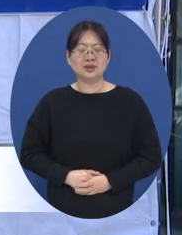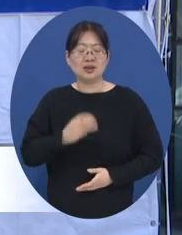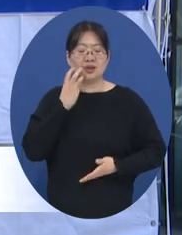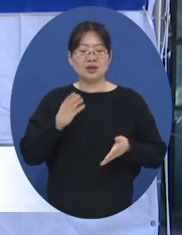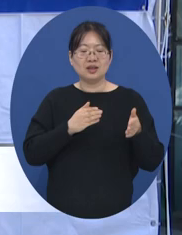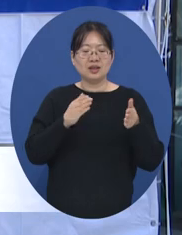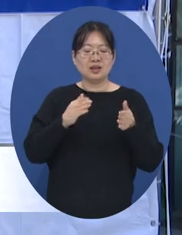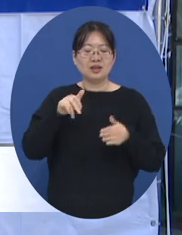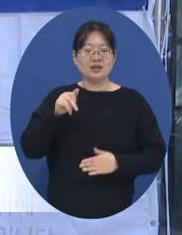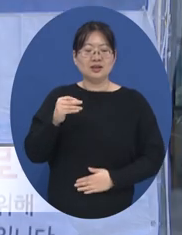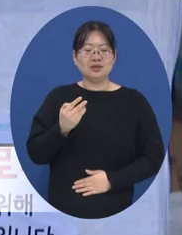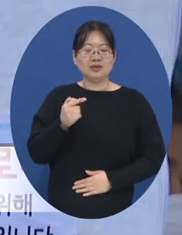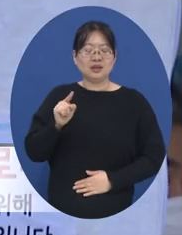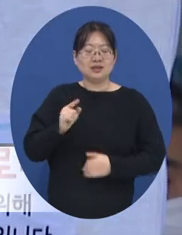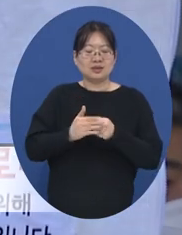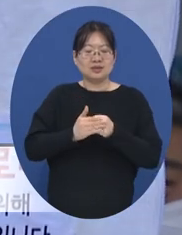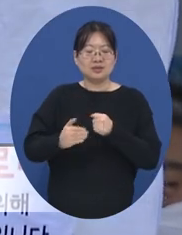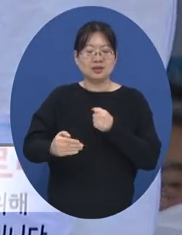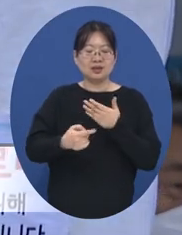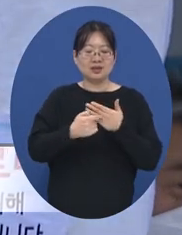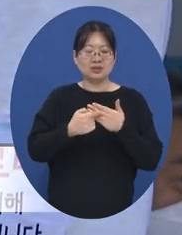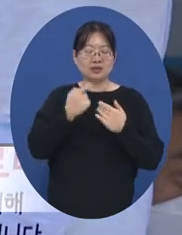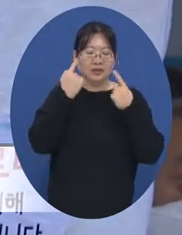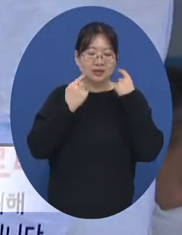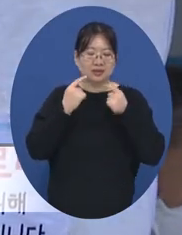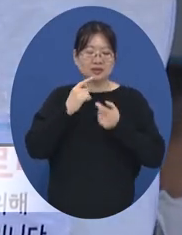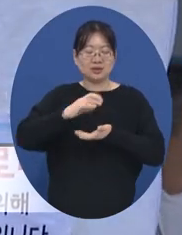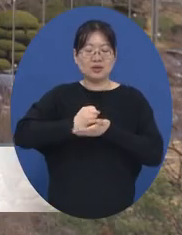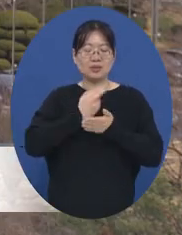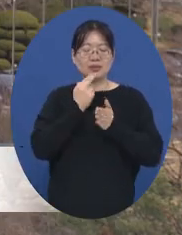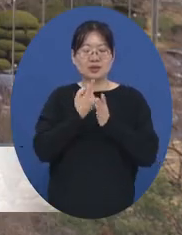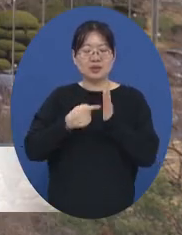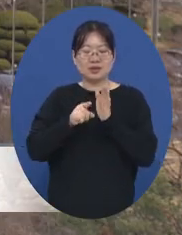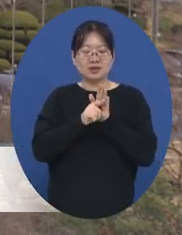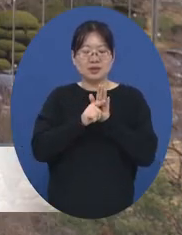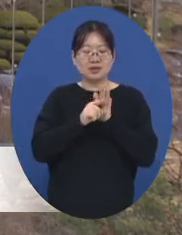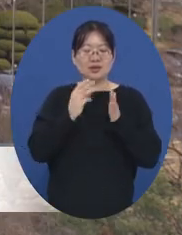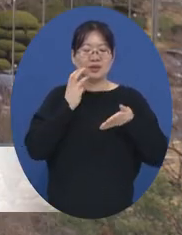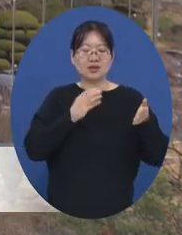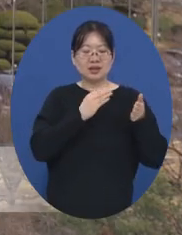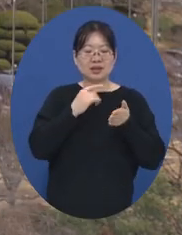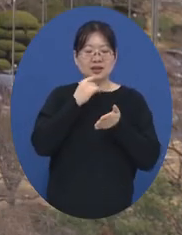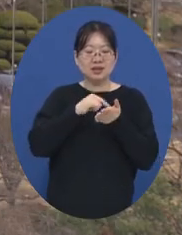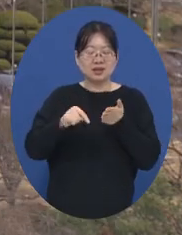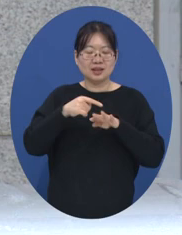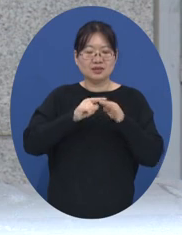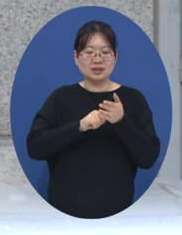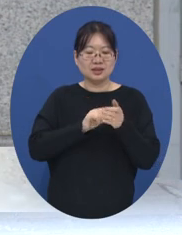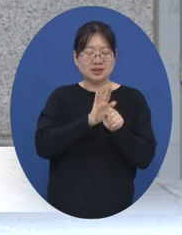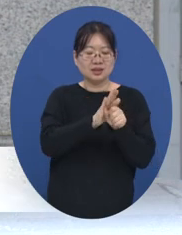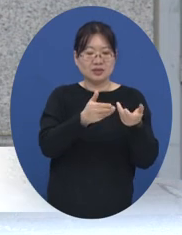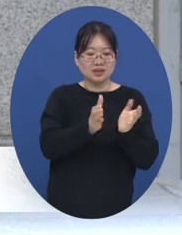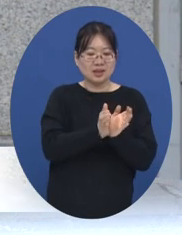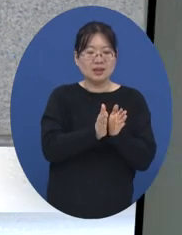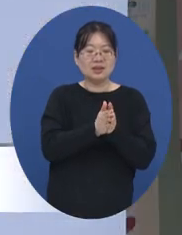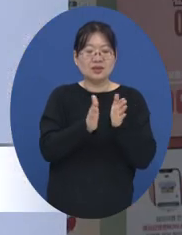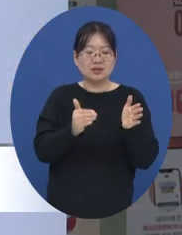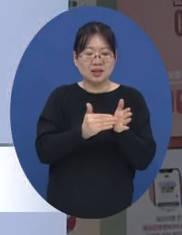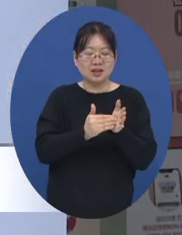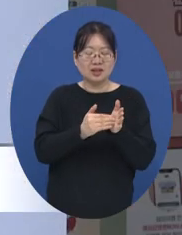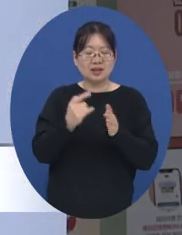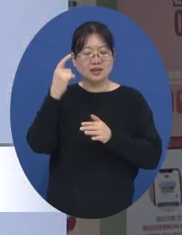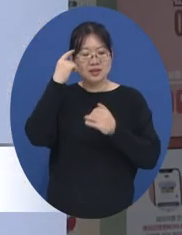경우도 가 코로나 1 그로 인해 도민들이 외상 후 스트레스 장애를 겪지 않도록 경우도 세라 심리 지원 다 를 가동해 습니다 경우 도와 시 군